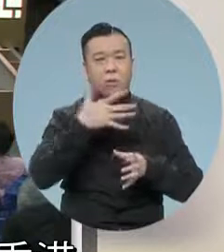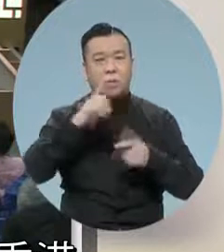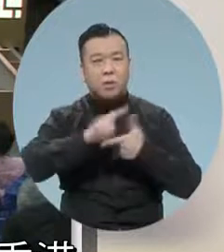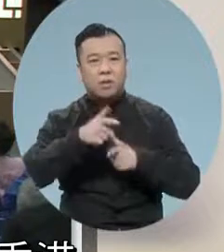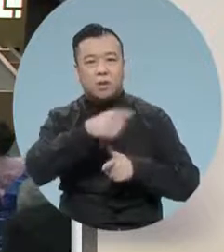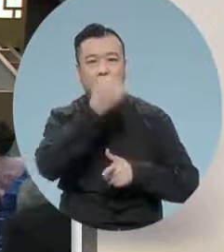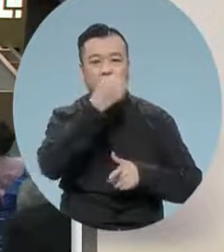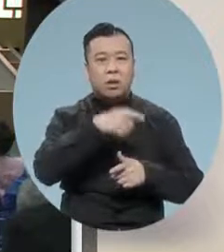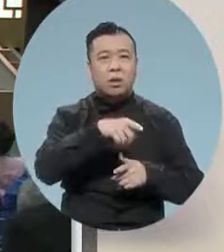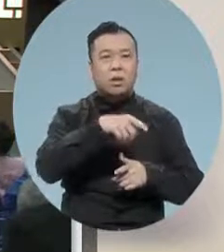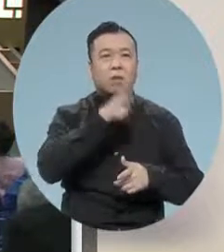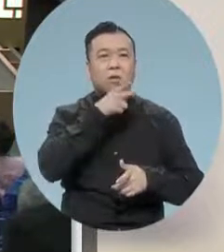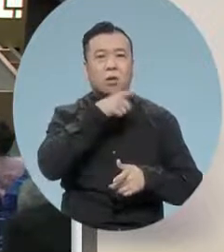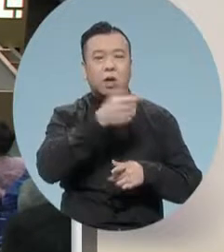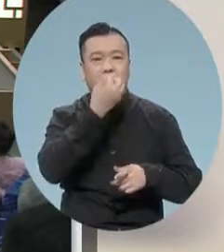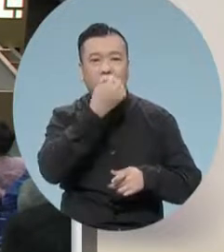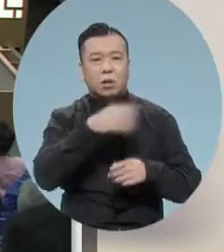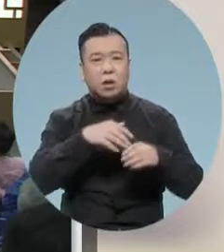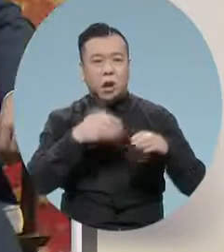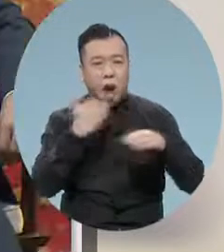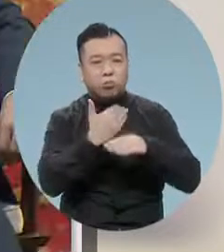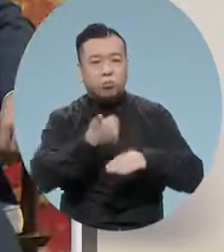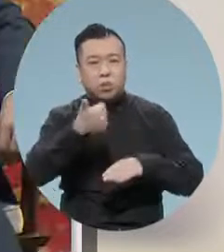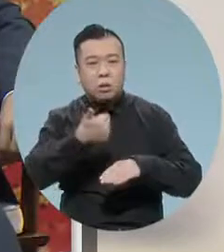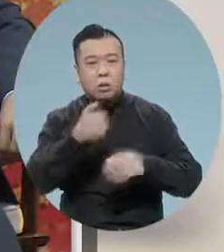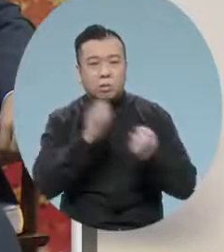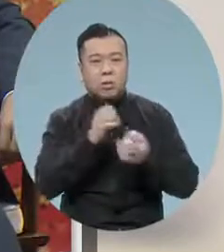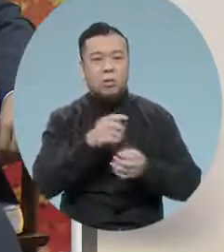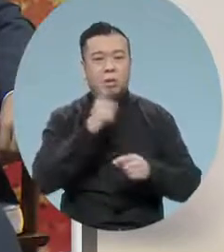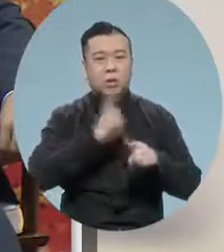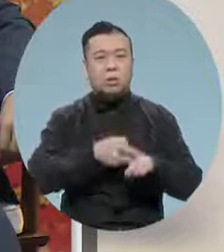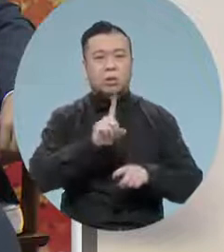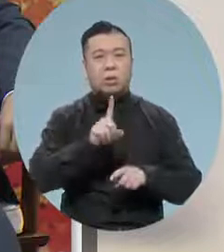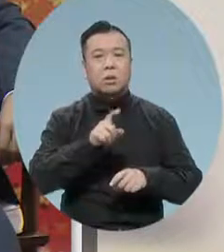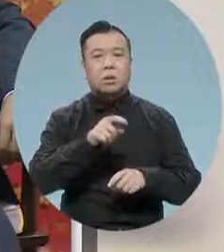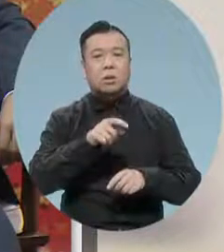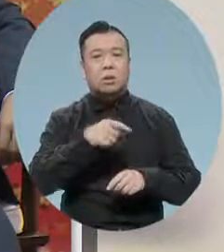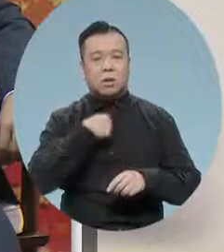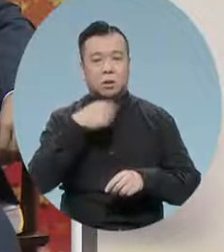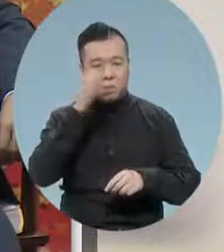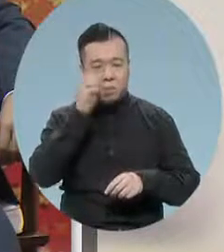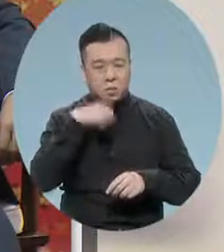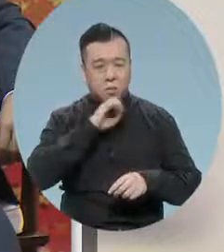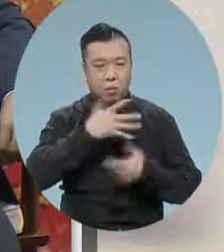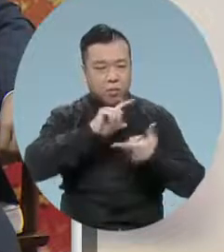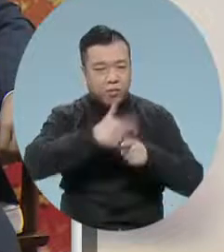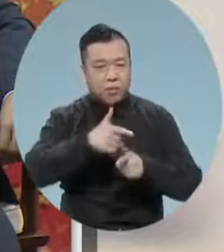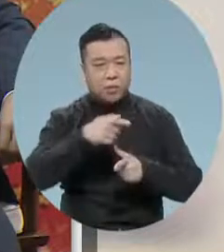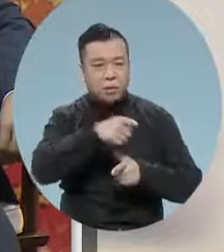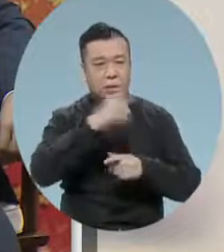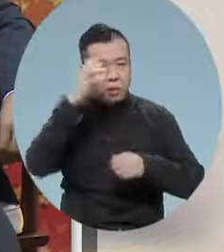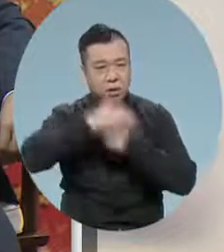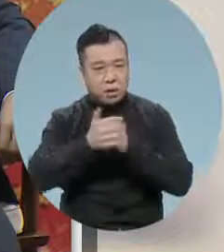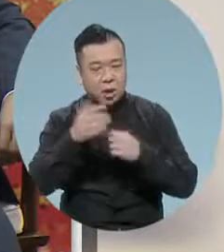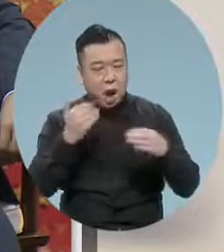法同香港，尤其是香港嘅年輕人相處。好大程度上係預示住我哋有冇辦法同世界